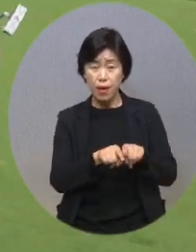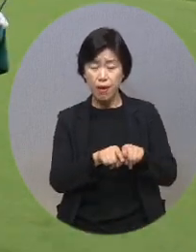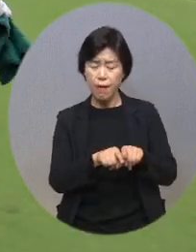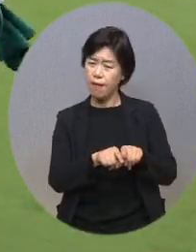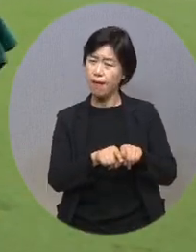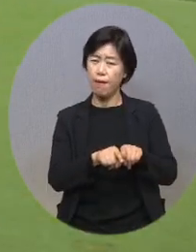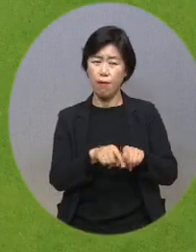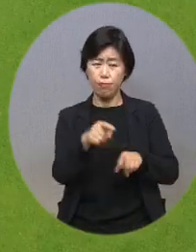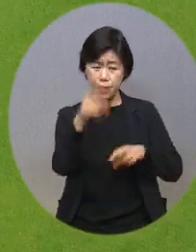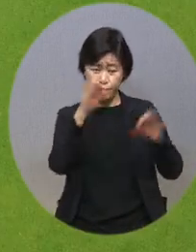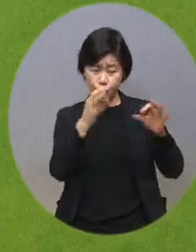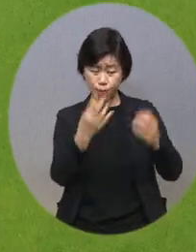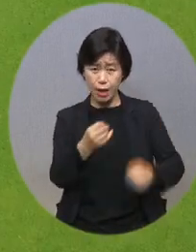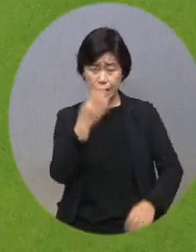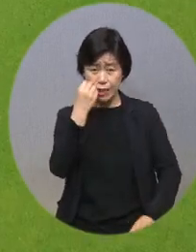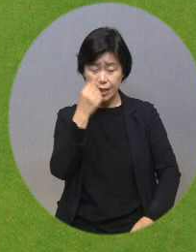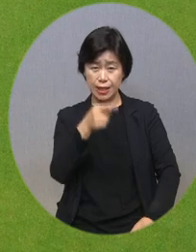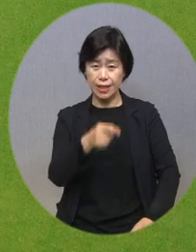온 거야. 어, 쳐.